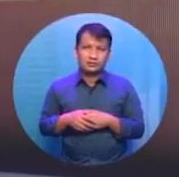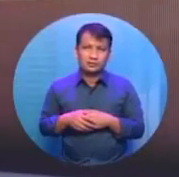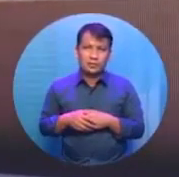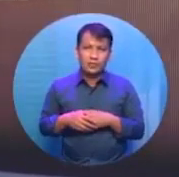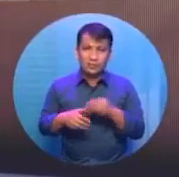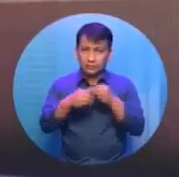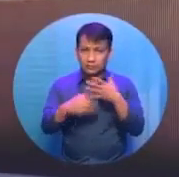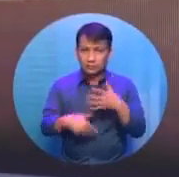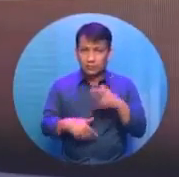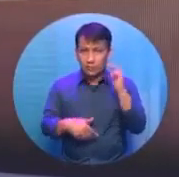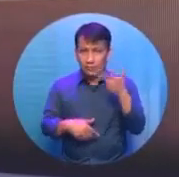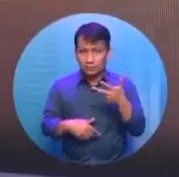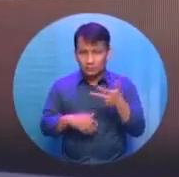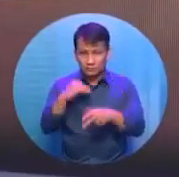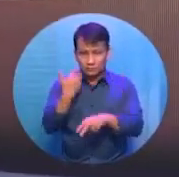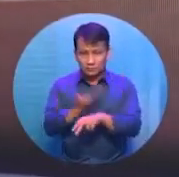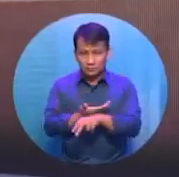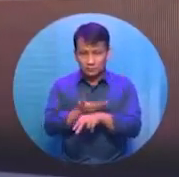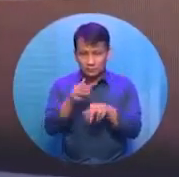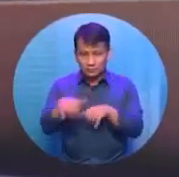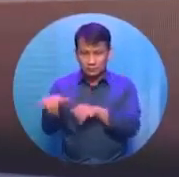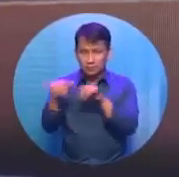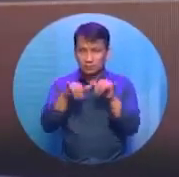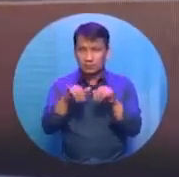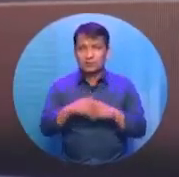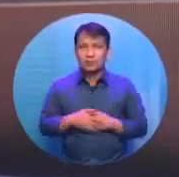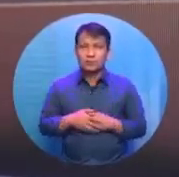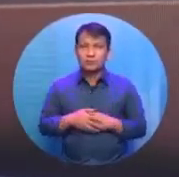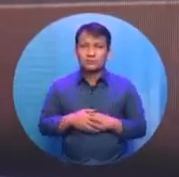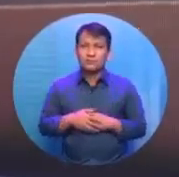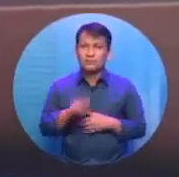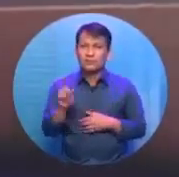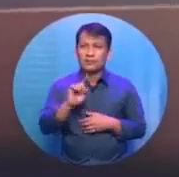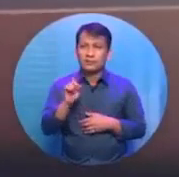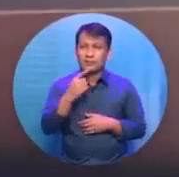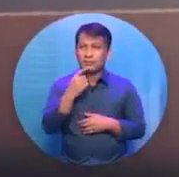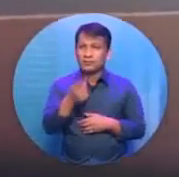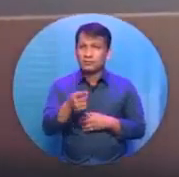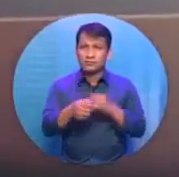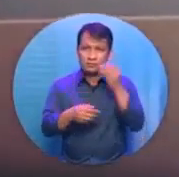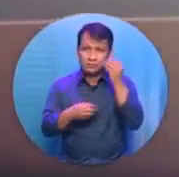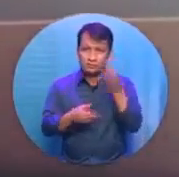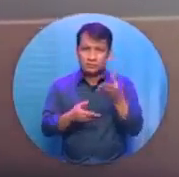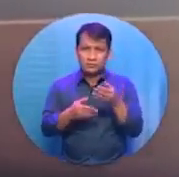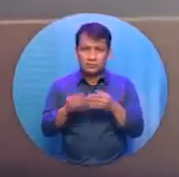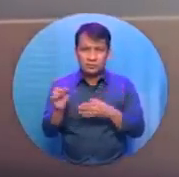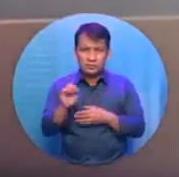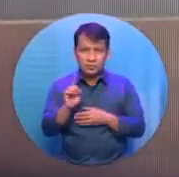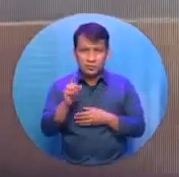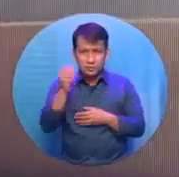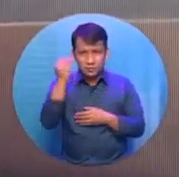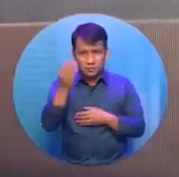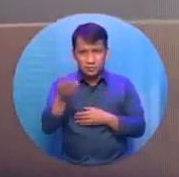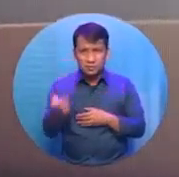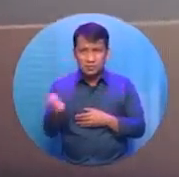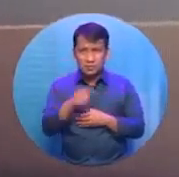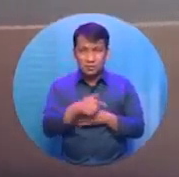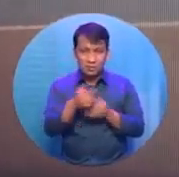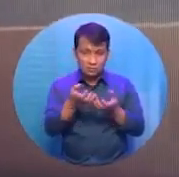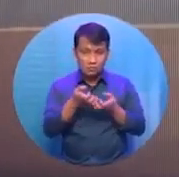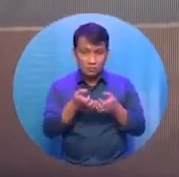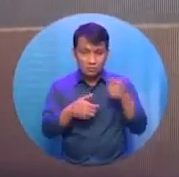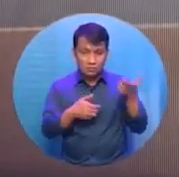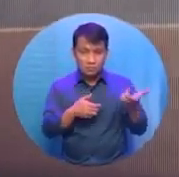Bali, tatlo anak nyo, all in all? Opo. Okay. Ano po ulam natin, Ma'am Lor? Gusto lang namin